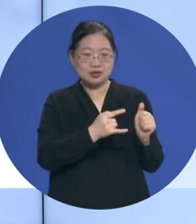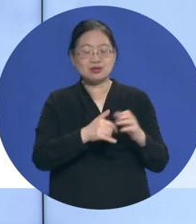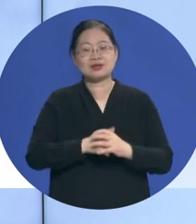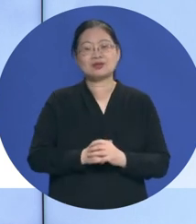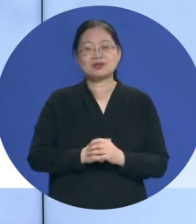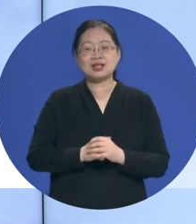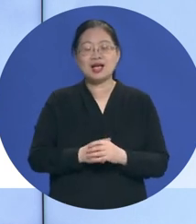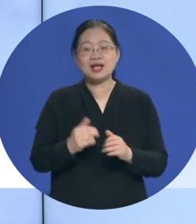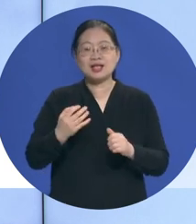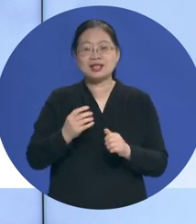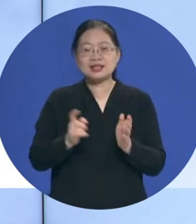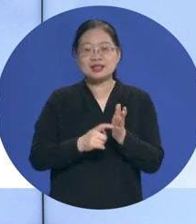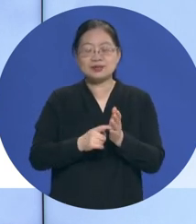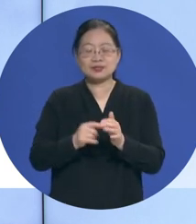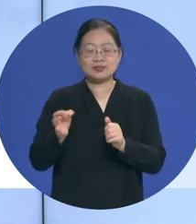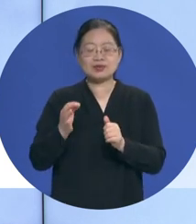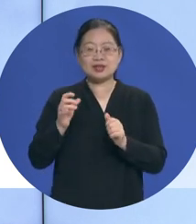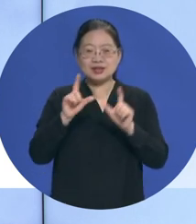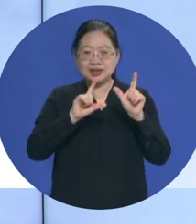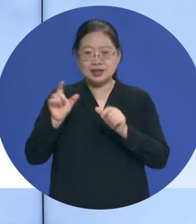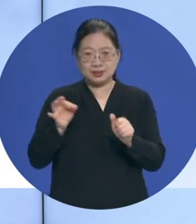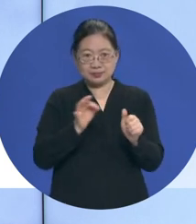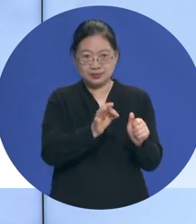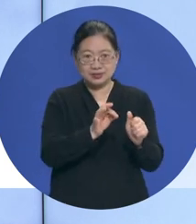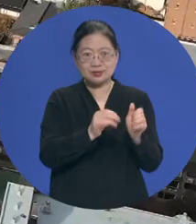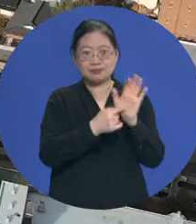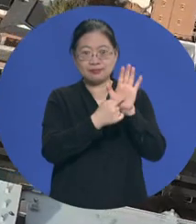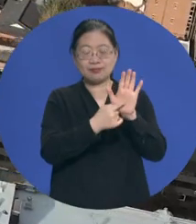밝혔습니다. 자세한 내용 현장 취재했습니다.